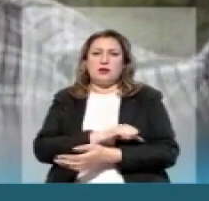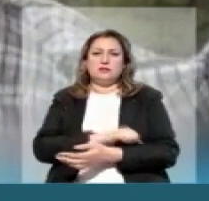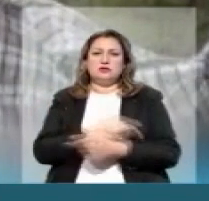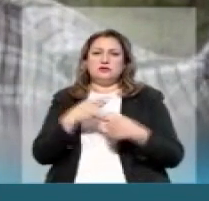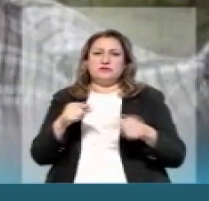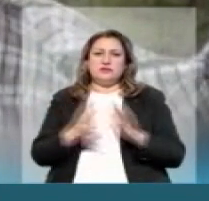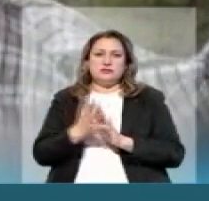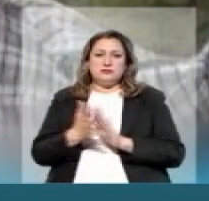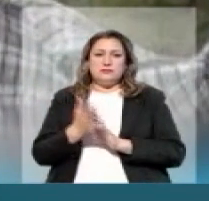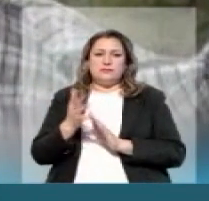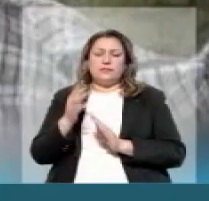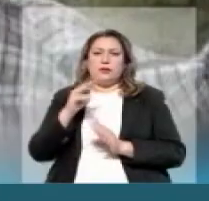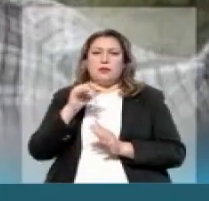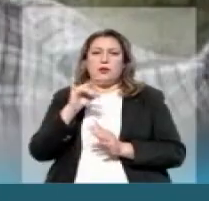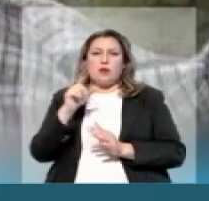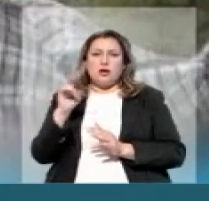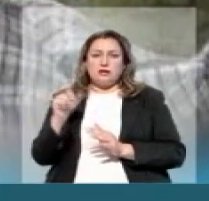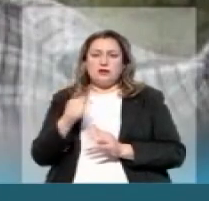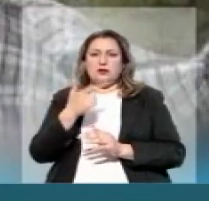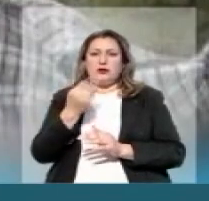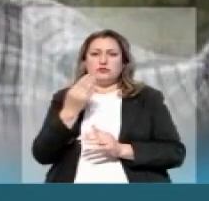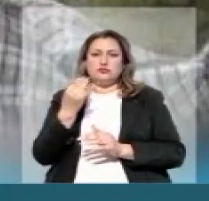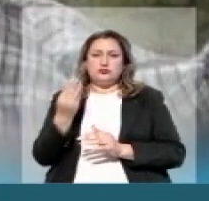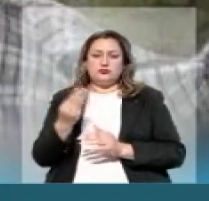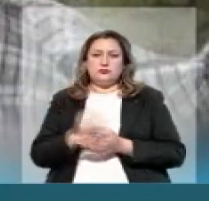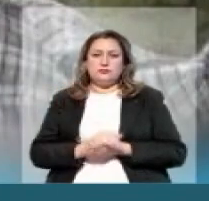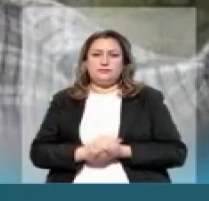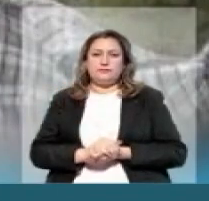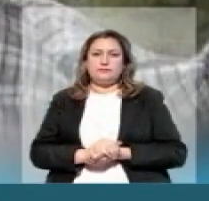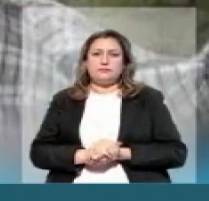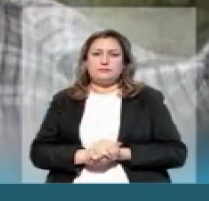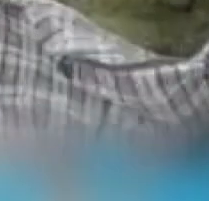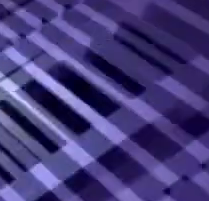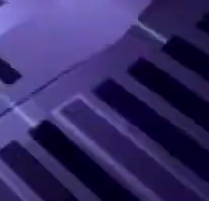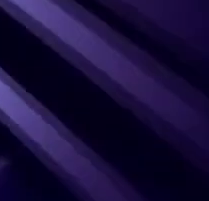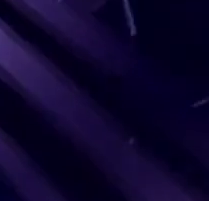мақсатында заңсыз сақтауға сәйкес сотқа дейінгі тергеу басталды.